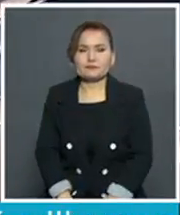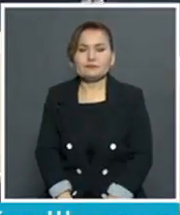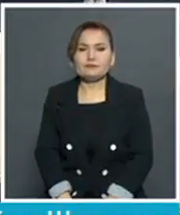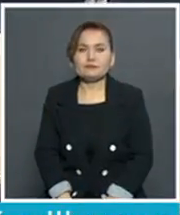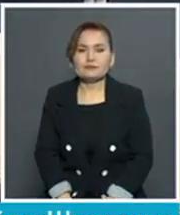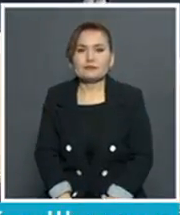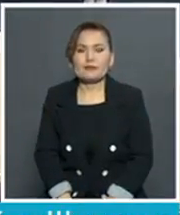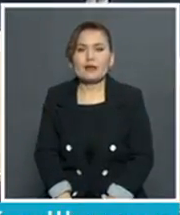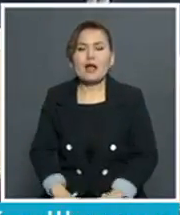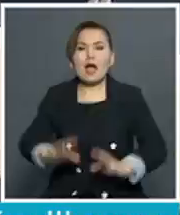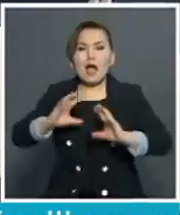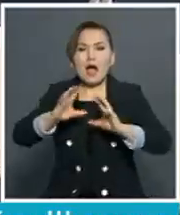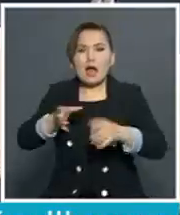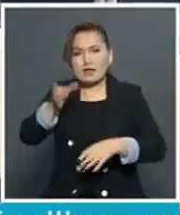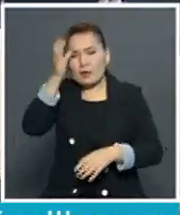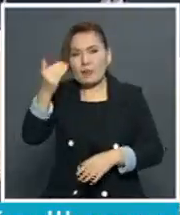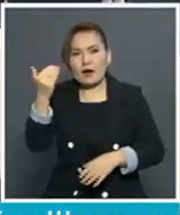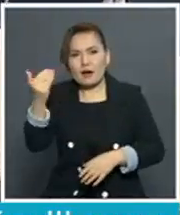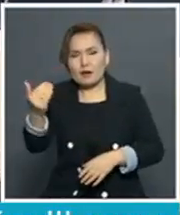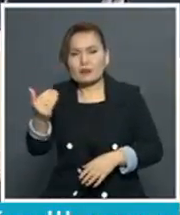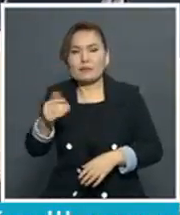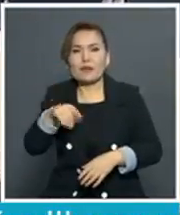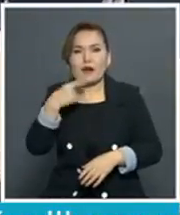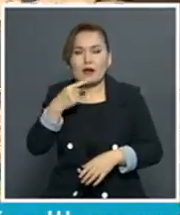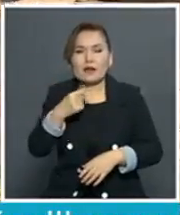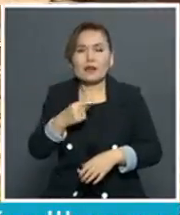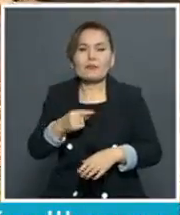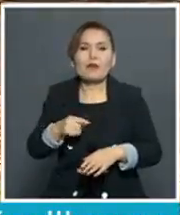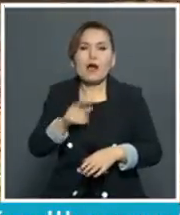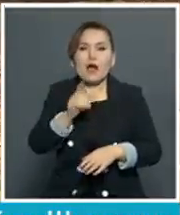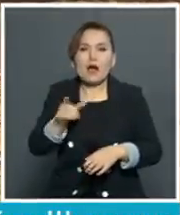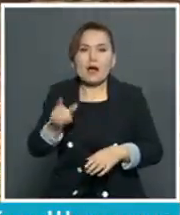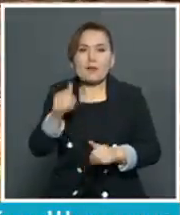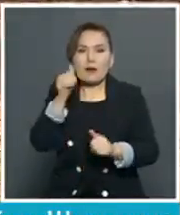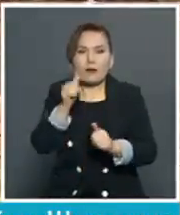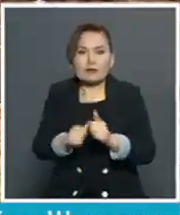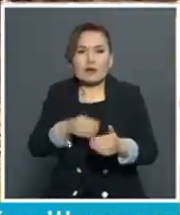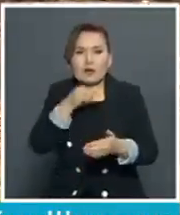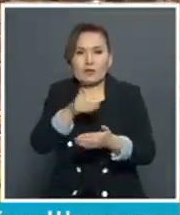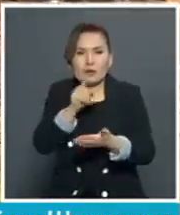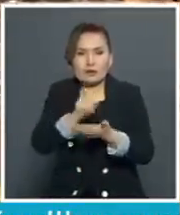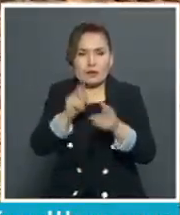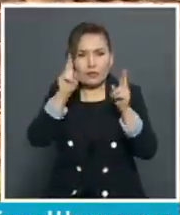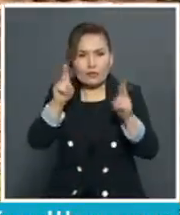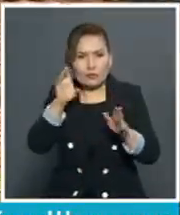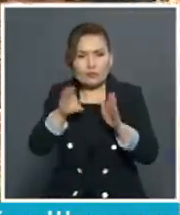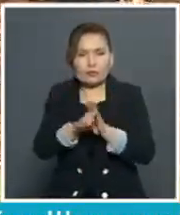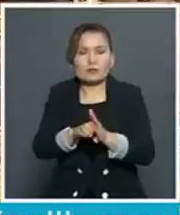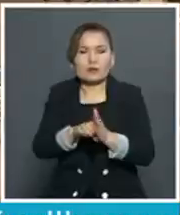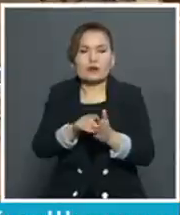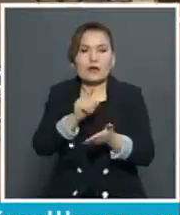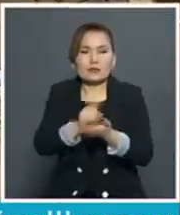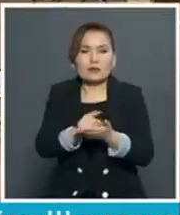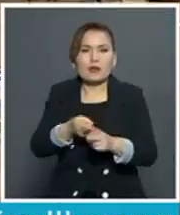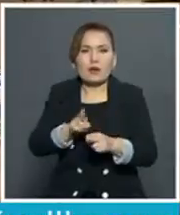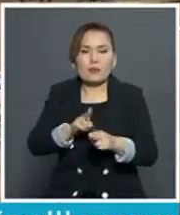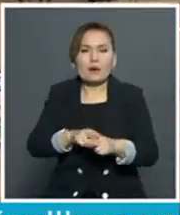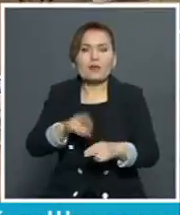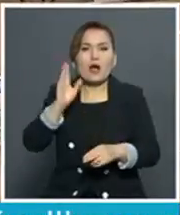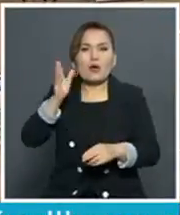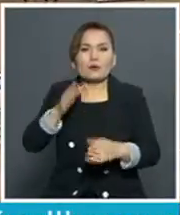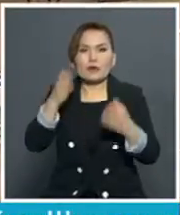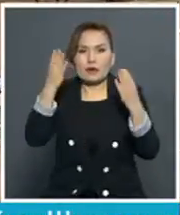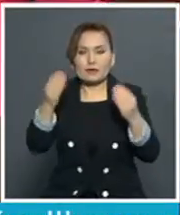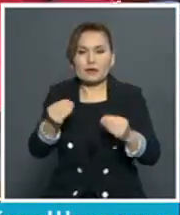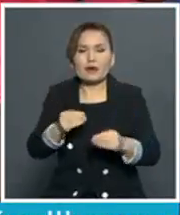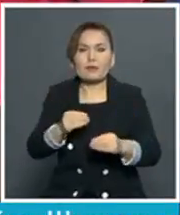Бірақ әлем ғалымдары әркім жауапкершілікпен қарағанда ғана дертті тезірек жеңуге болатынын ескертіп ақ жатыр. Ал синоптиктердің мәліметінше алдағы